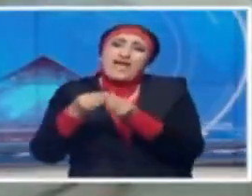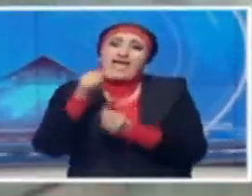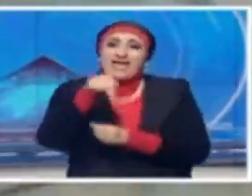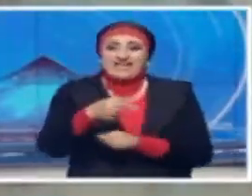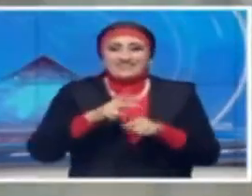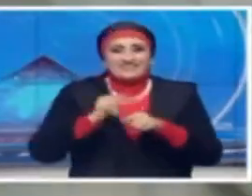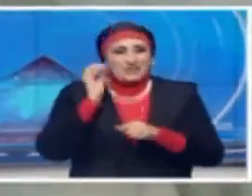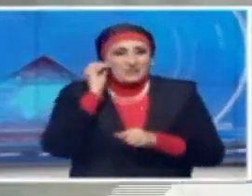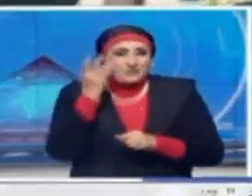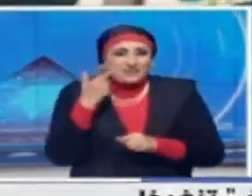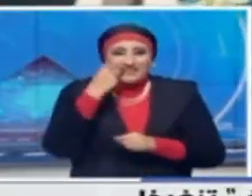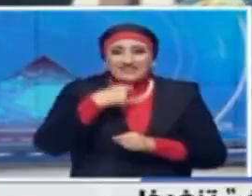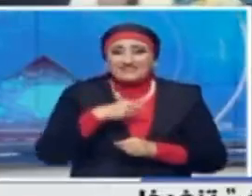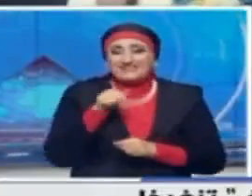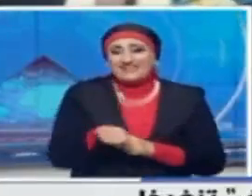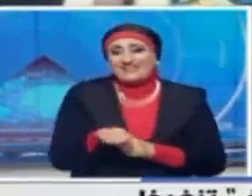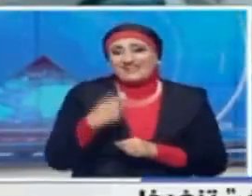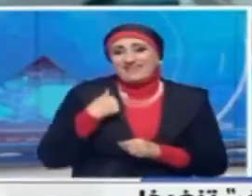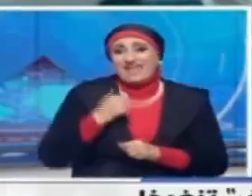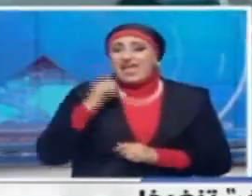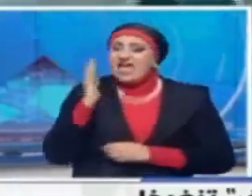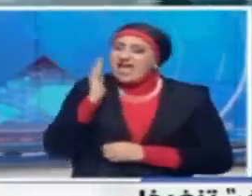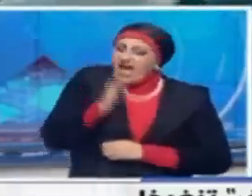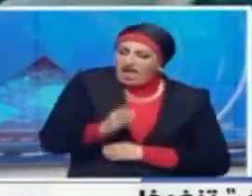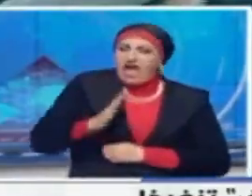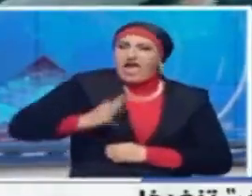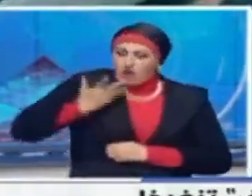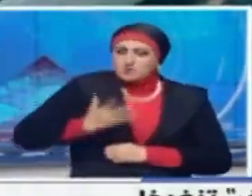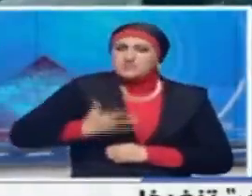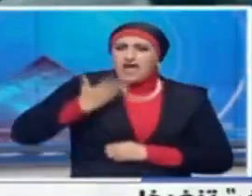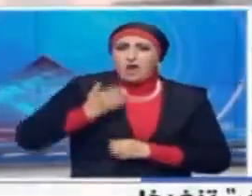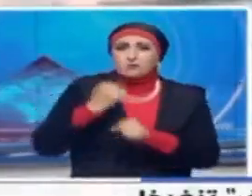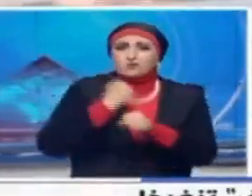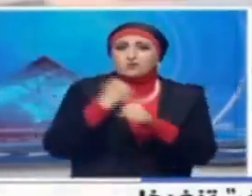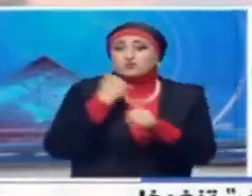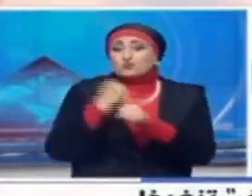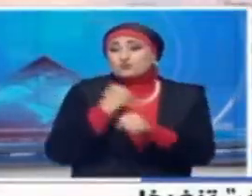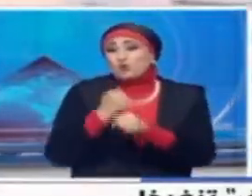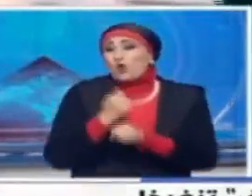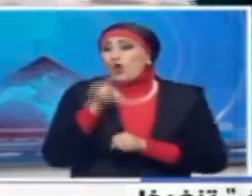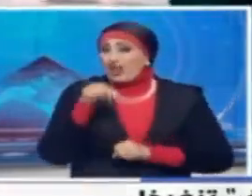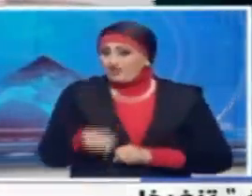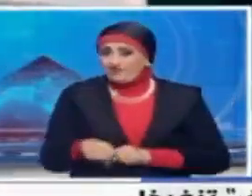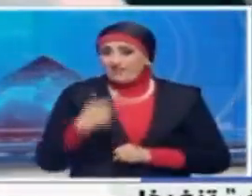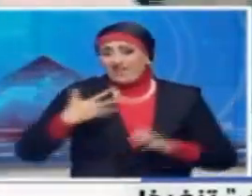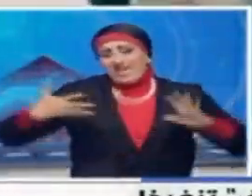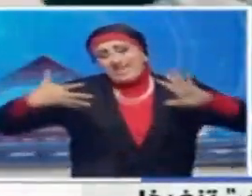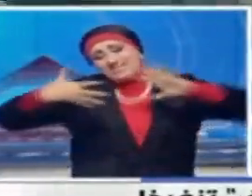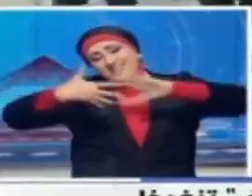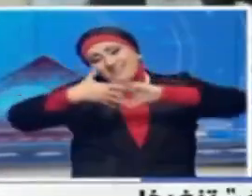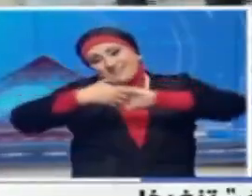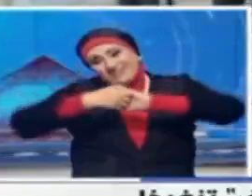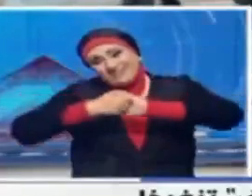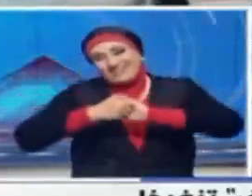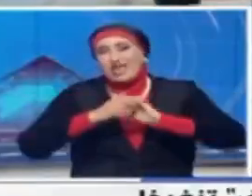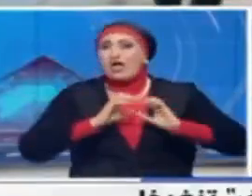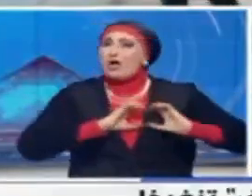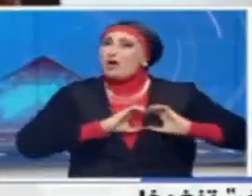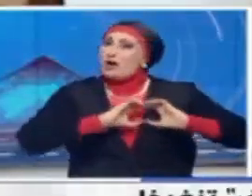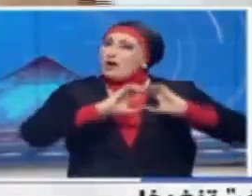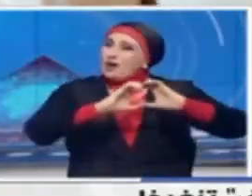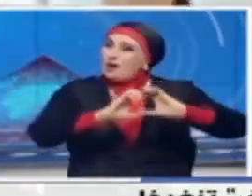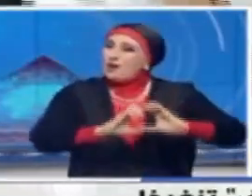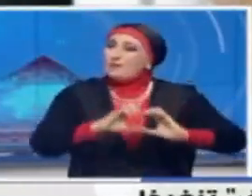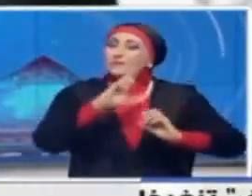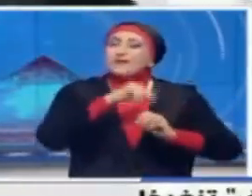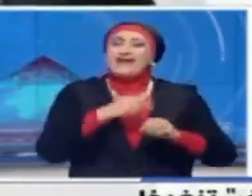نبني عزيمة وعمل، إيدك في إيدي حبنا